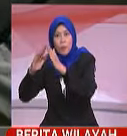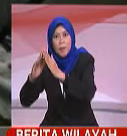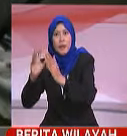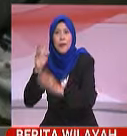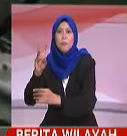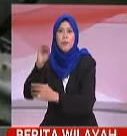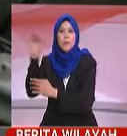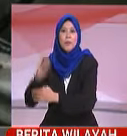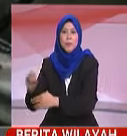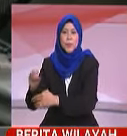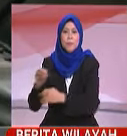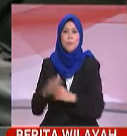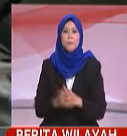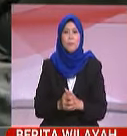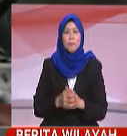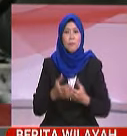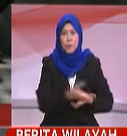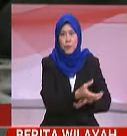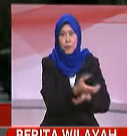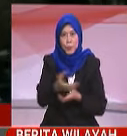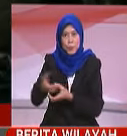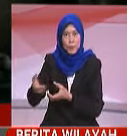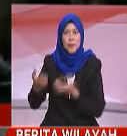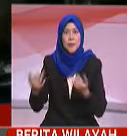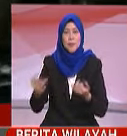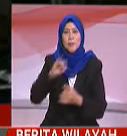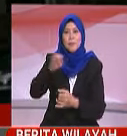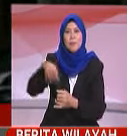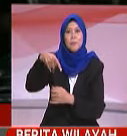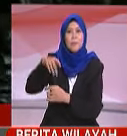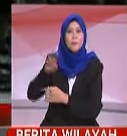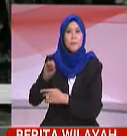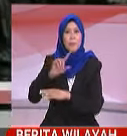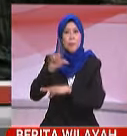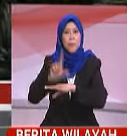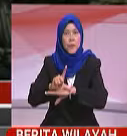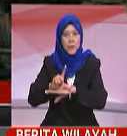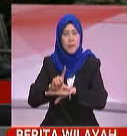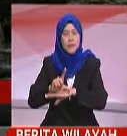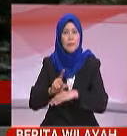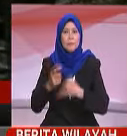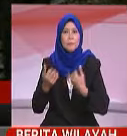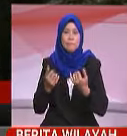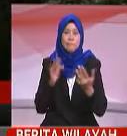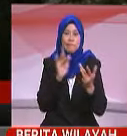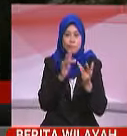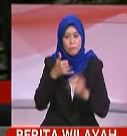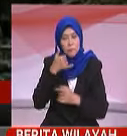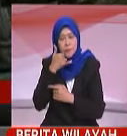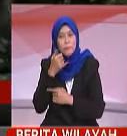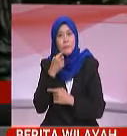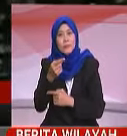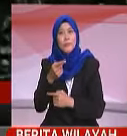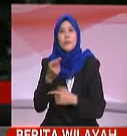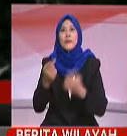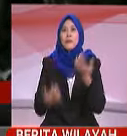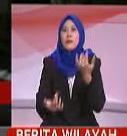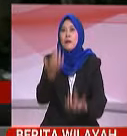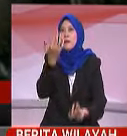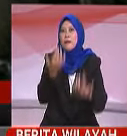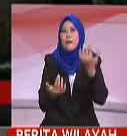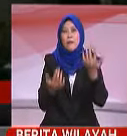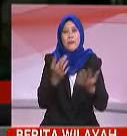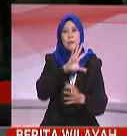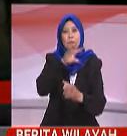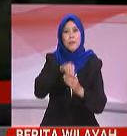penolong penguasa jabatan Bomba dan penyelamat Malaysia jbtm Labuan paint muzal ketika dihubungi berkata kebakaran mungkin